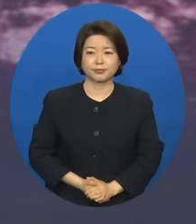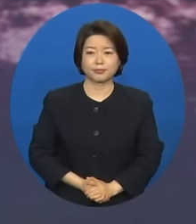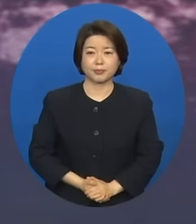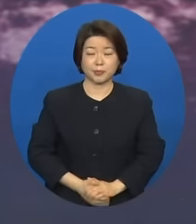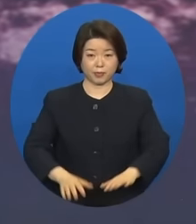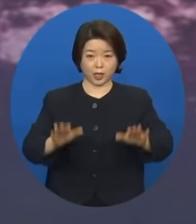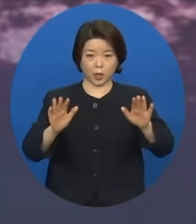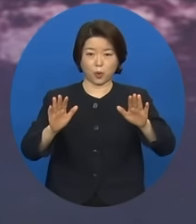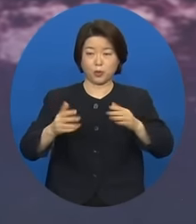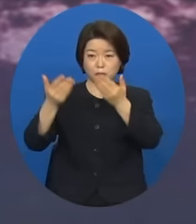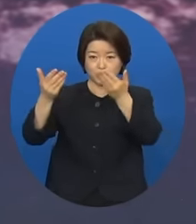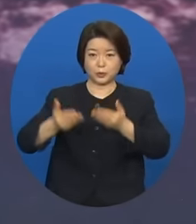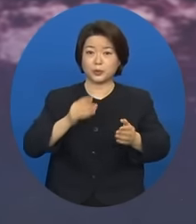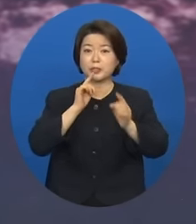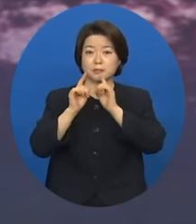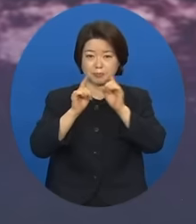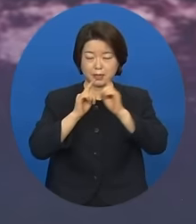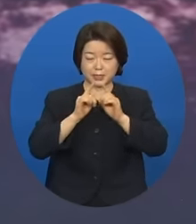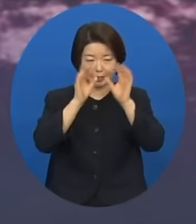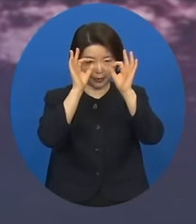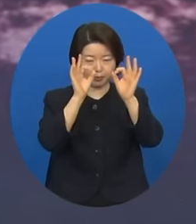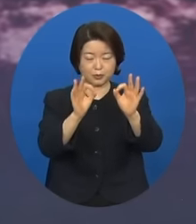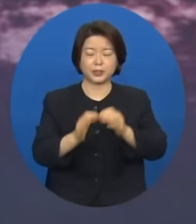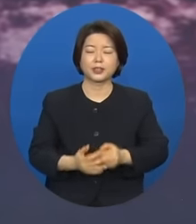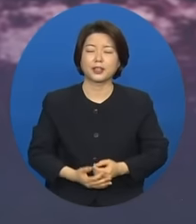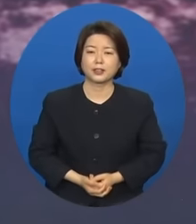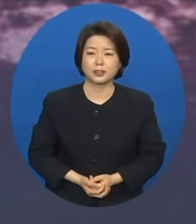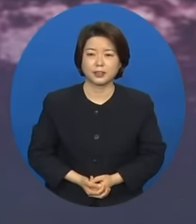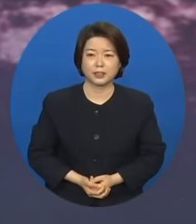네 오늘 주시는 말씀 보도록